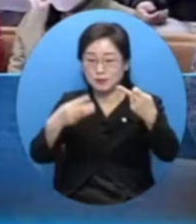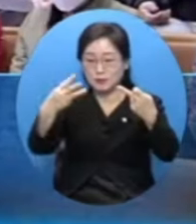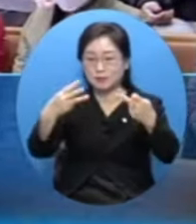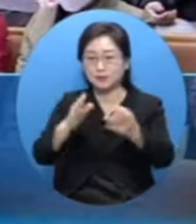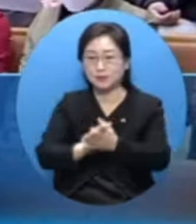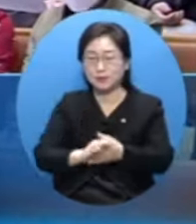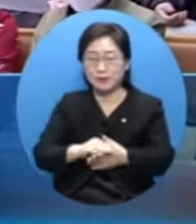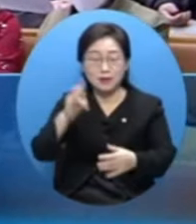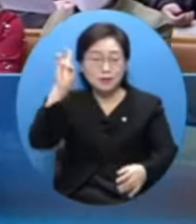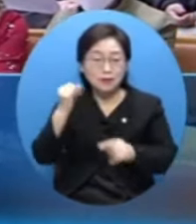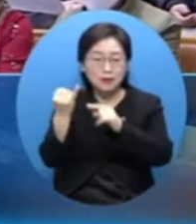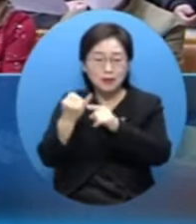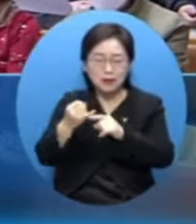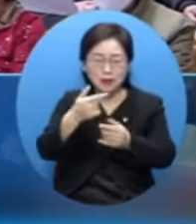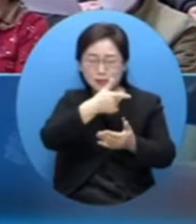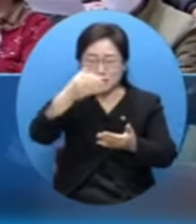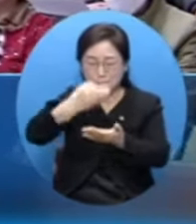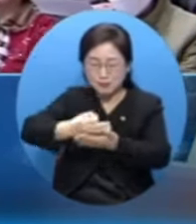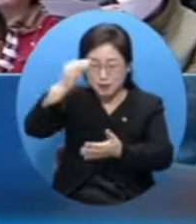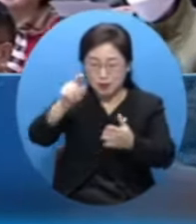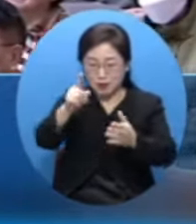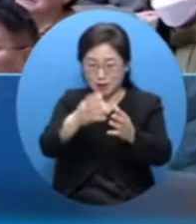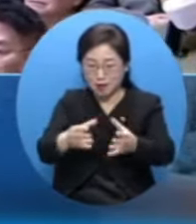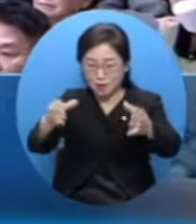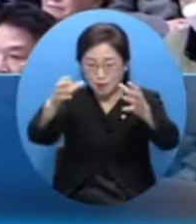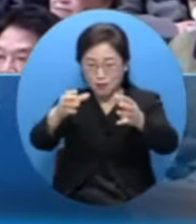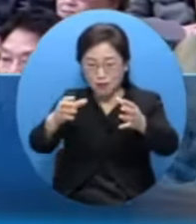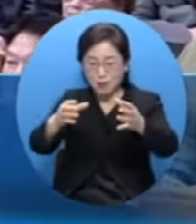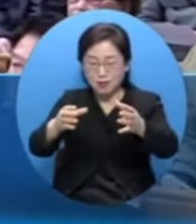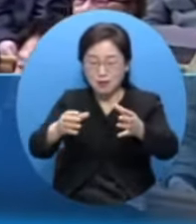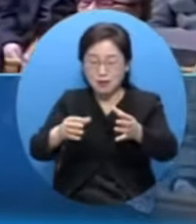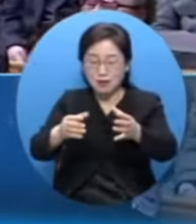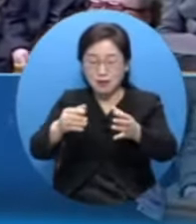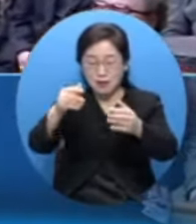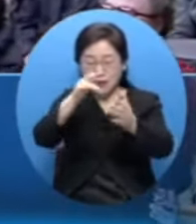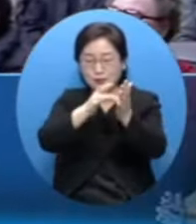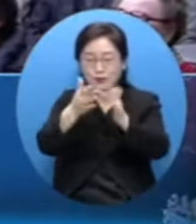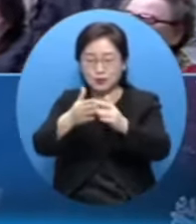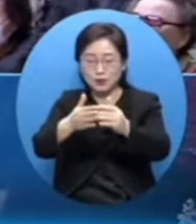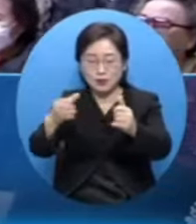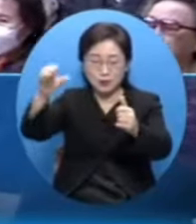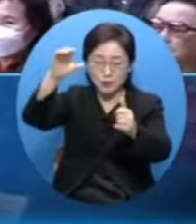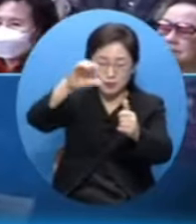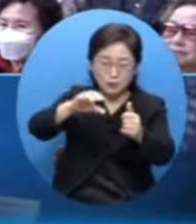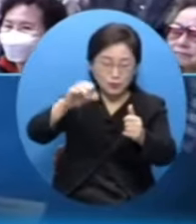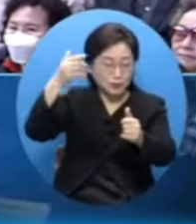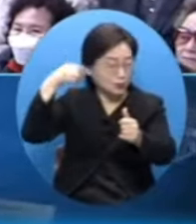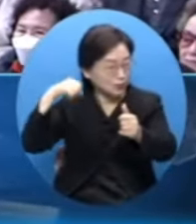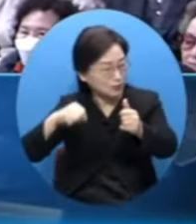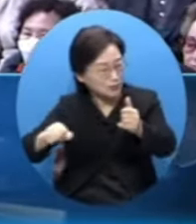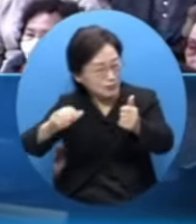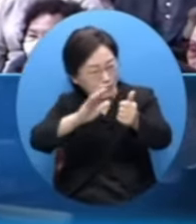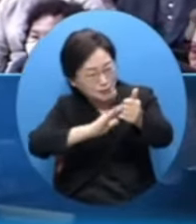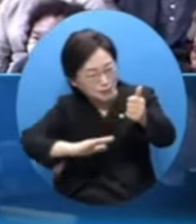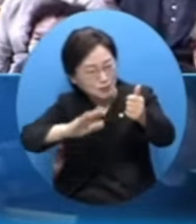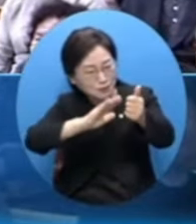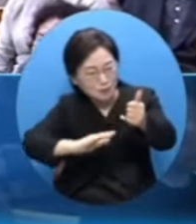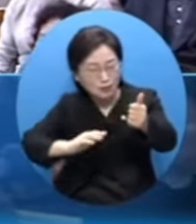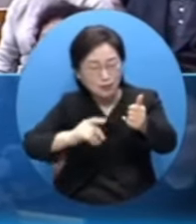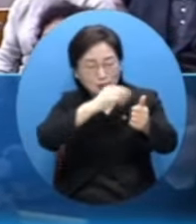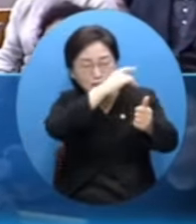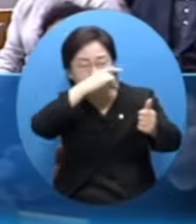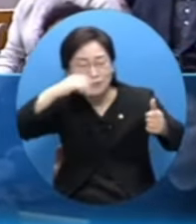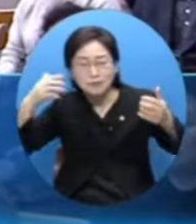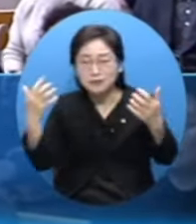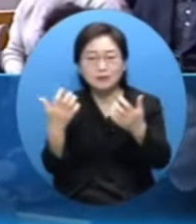순전한 나드 한 근을 가져다가 예수의 발에 붓고 자기 머리털로 그의 발을 닦으니 향유 냄새가 집에 가득하더라.